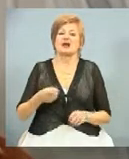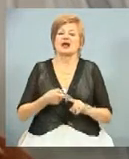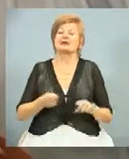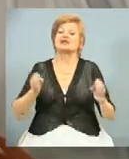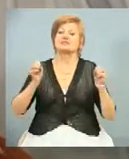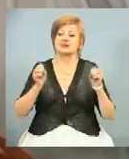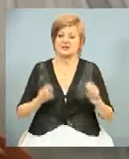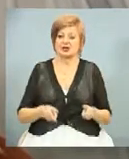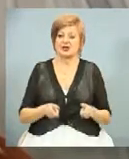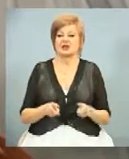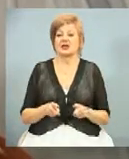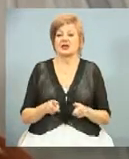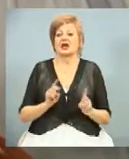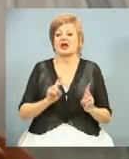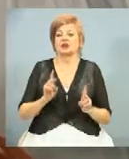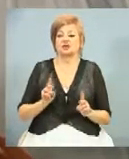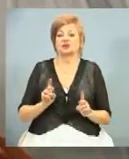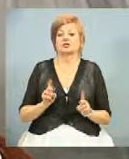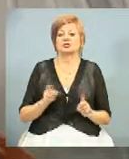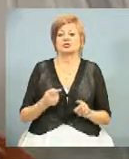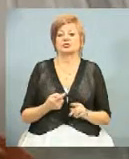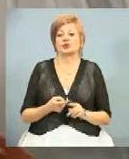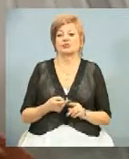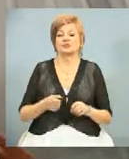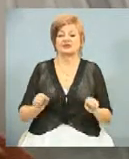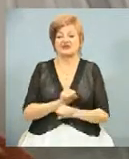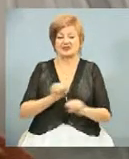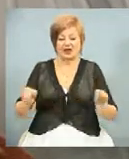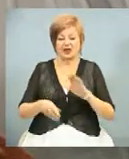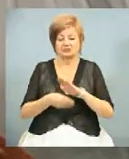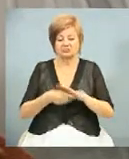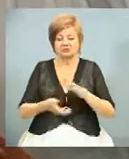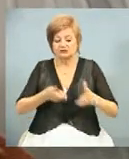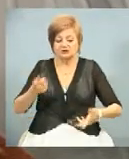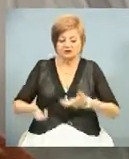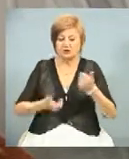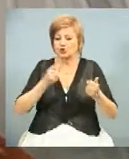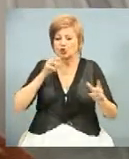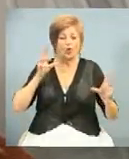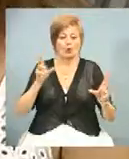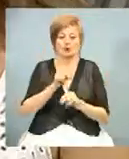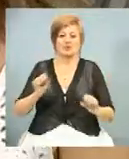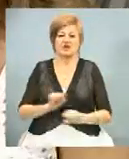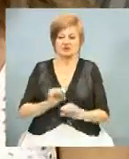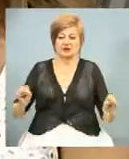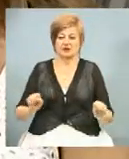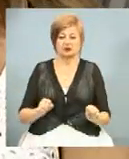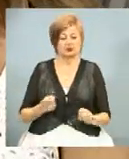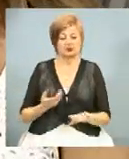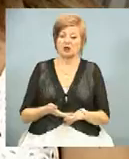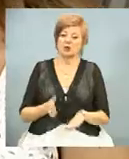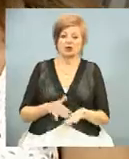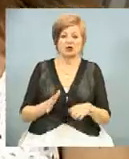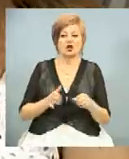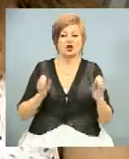спеціалісти, які деактивують снаряди та ракети, які не встигли вибухнути. Наскільки тяжка